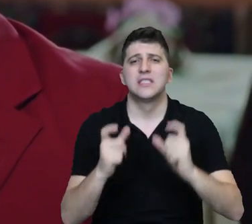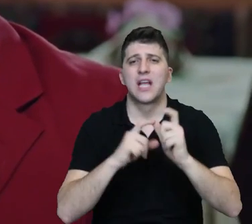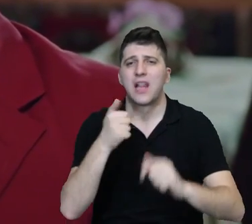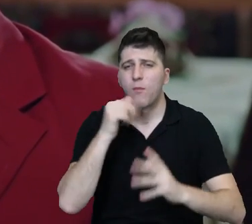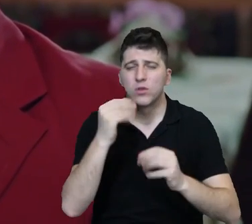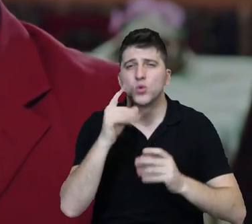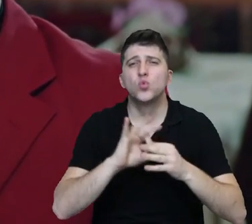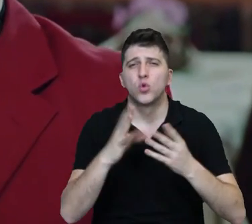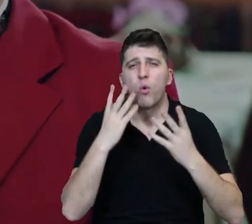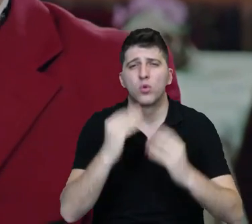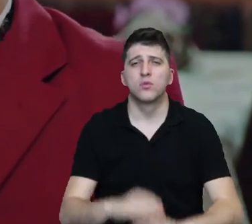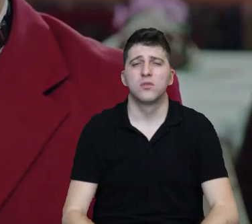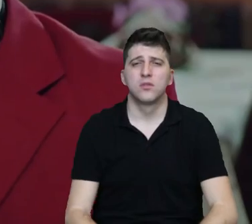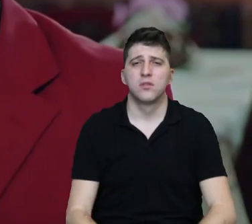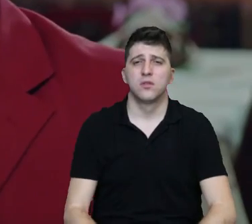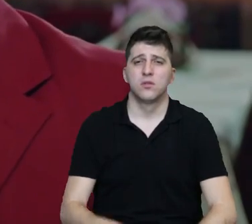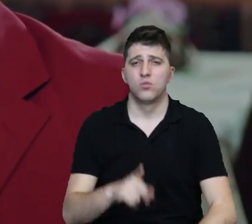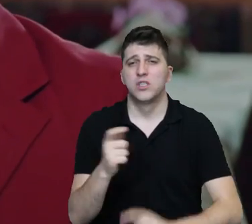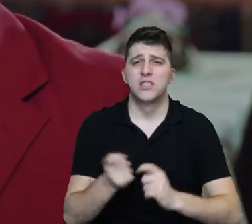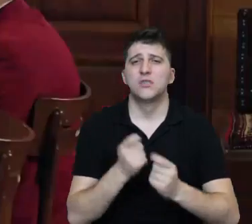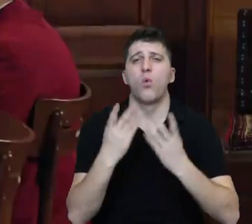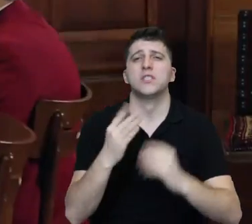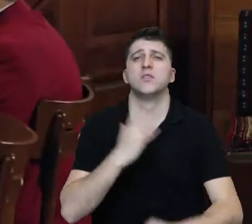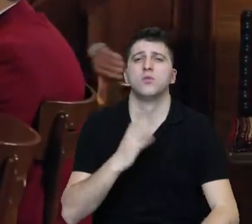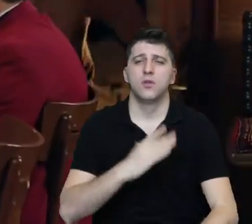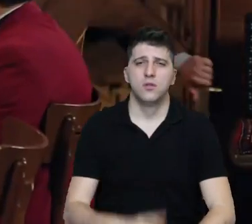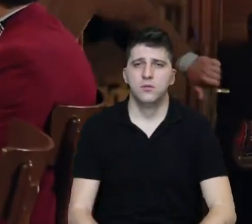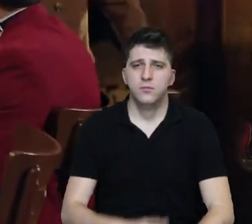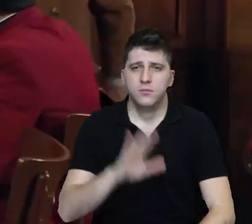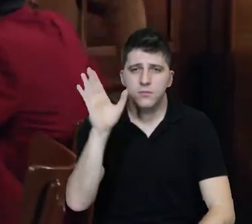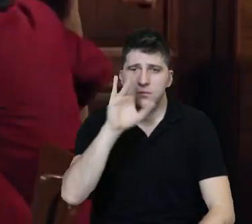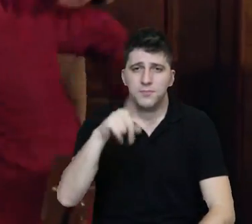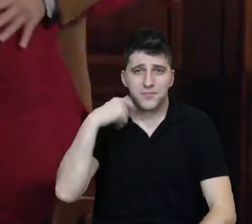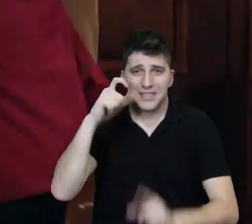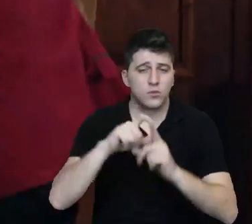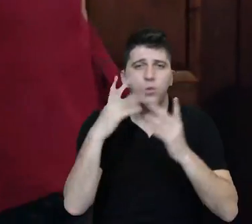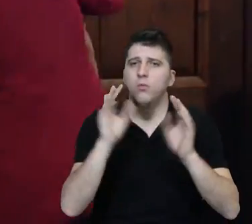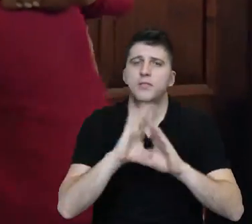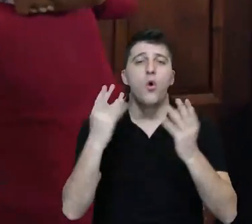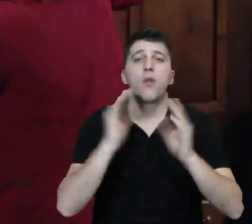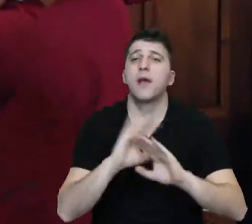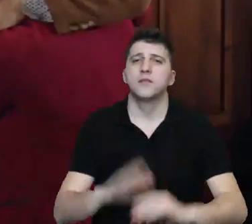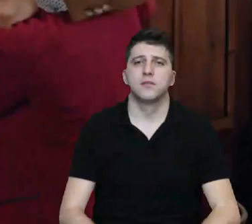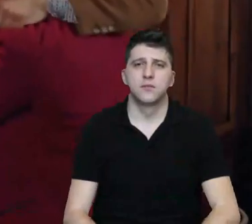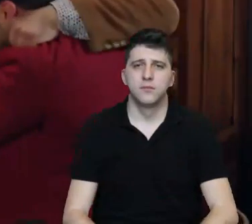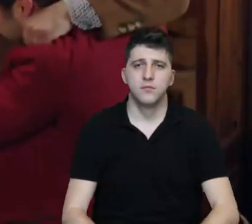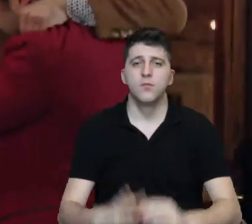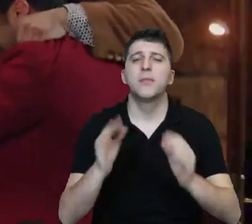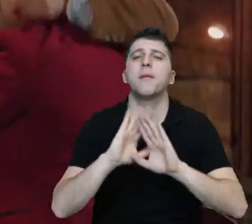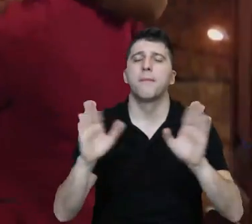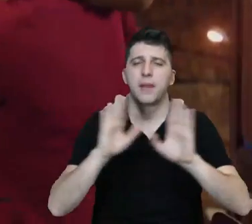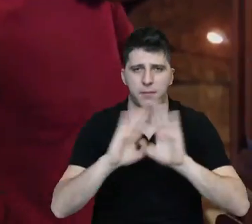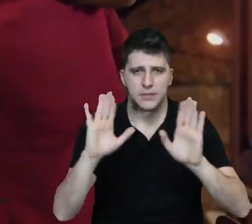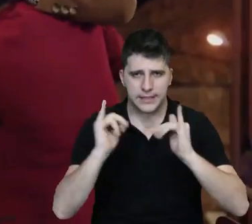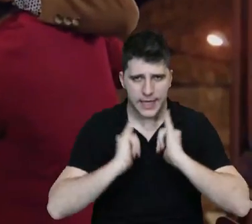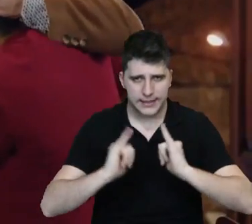olsa bir formül bulurdu ama o bu iş olsun istiyor ya. Bu dizi işi olmaz. Olmaz. Hayır. Tamam. Allah tamam.